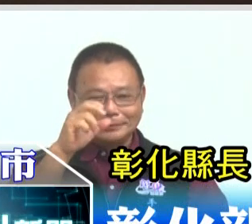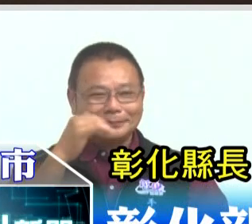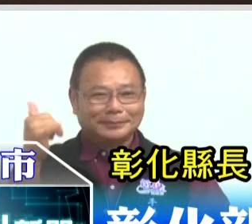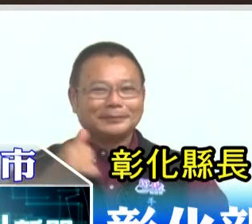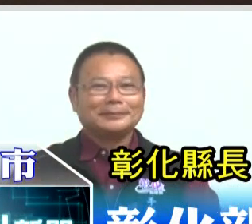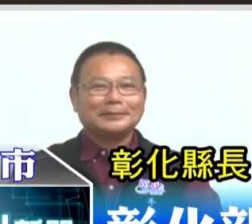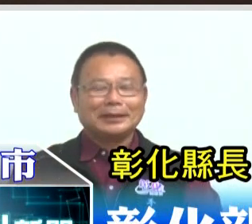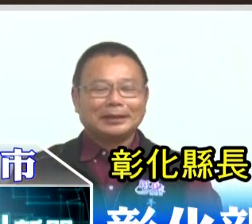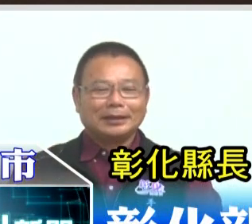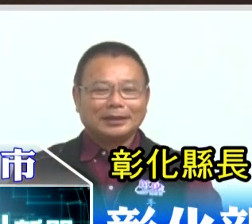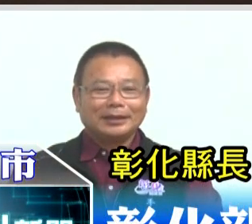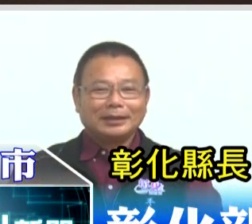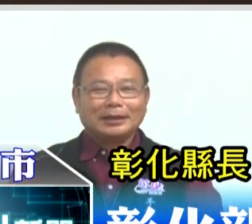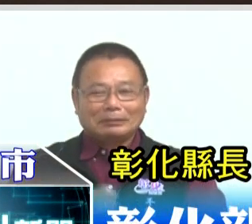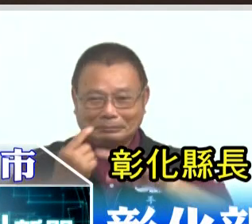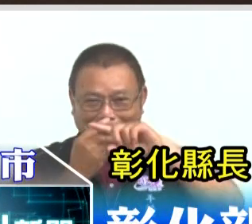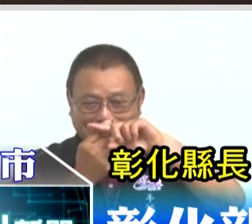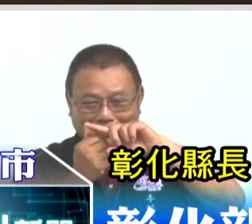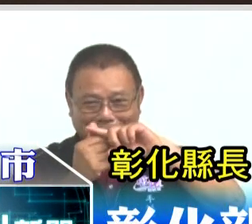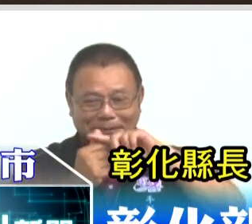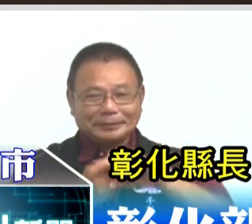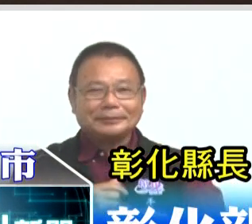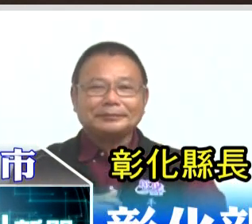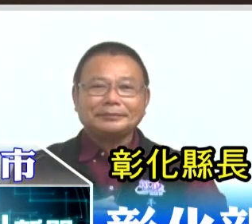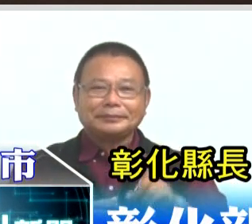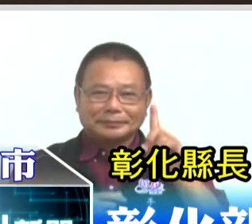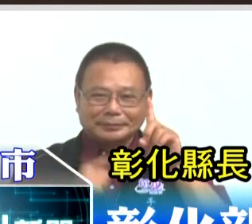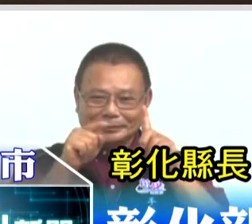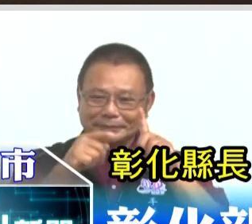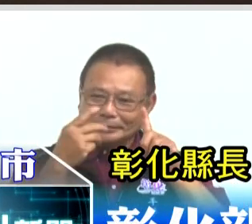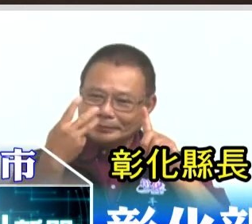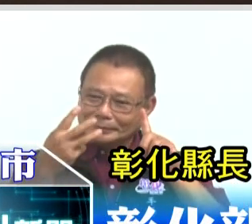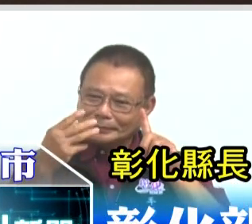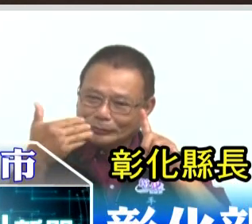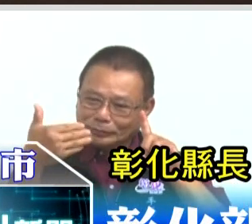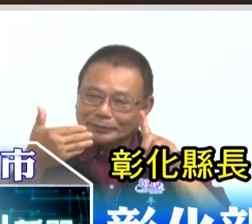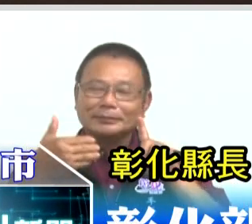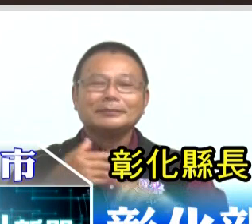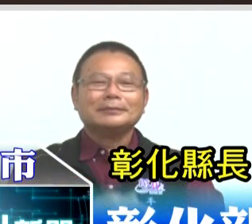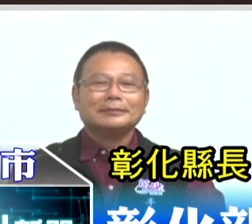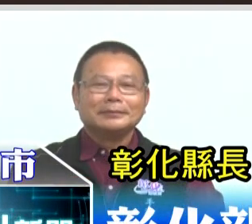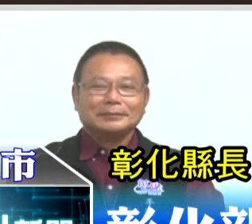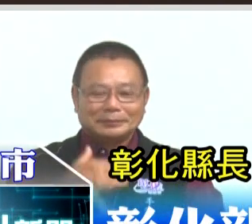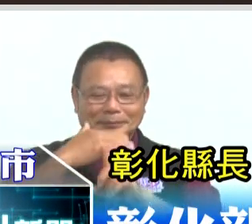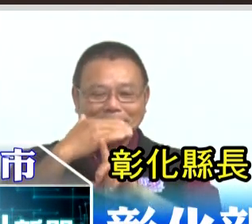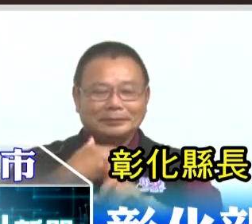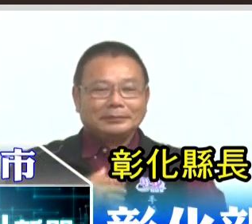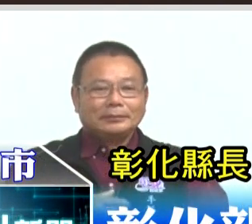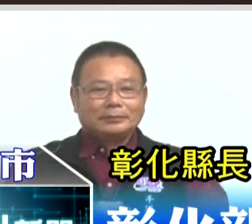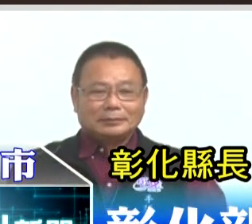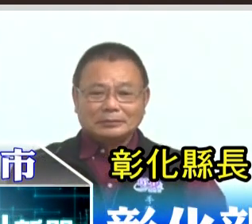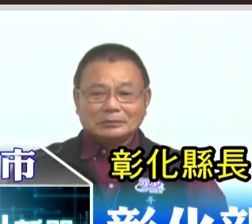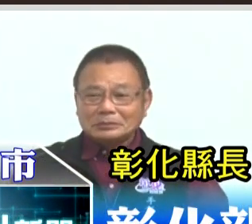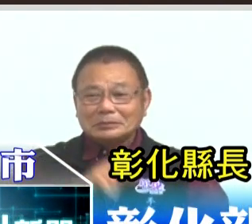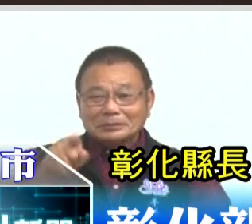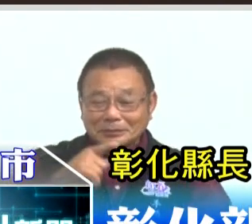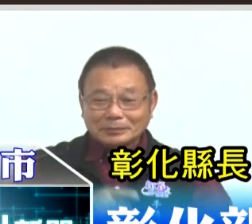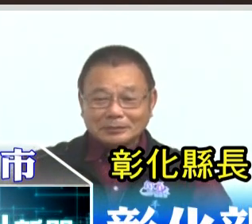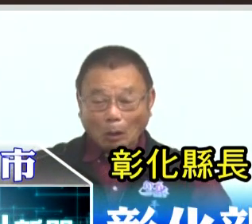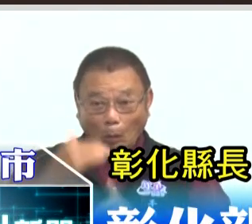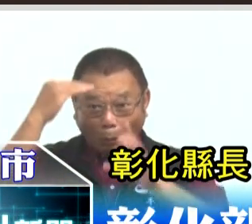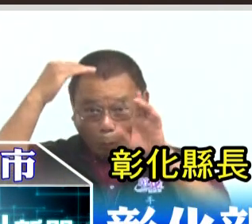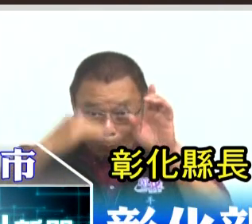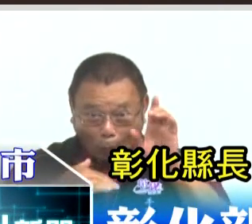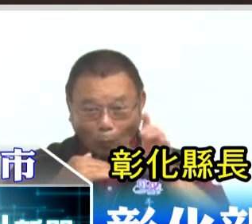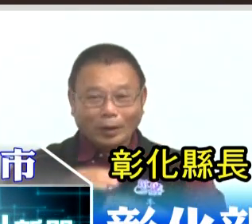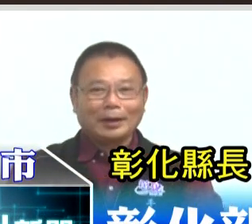7977人哦。那我们的阳性率是算在1.39%哦。那我们的乡亲不要因为说我们的今天